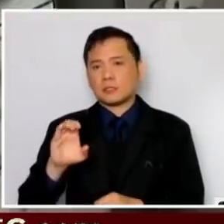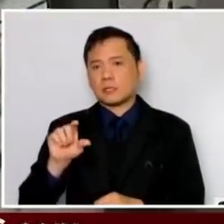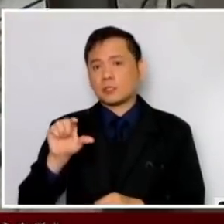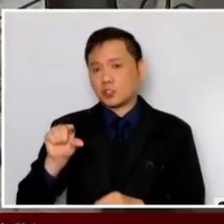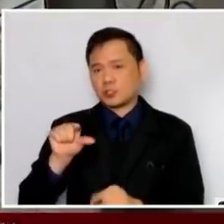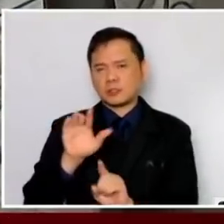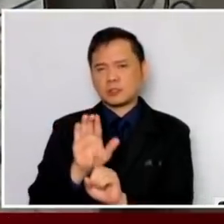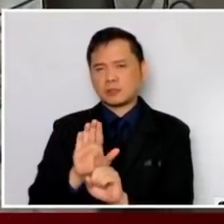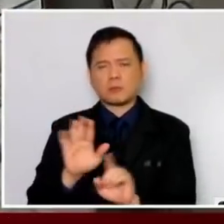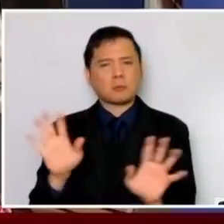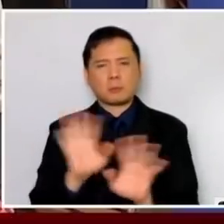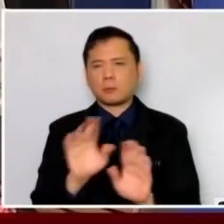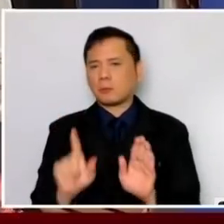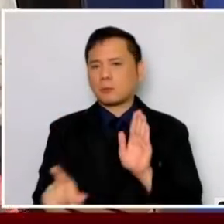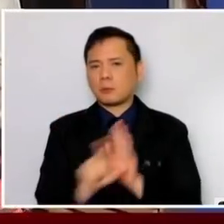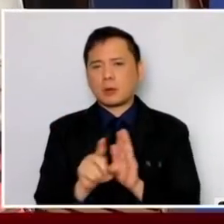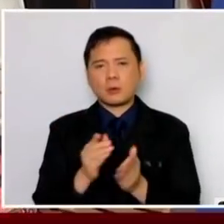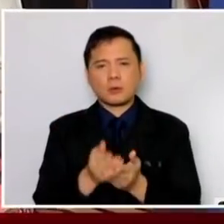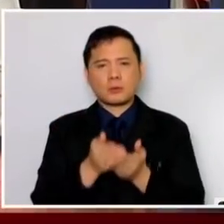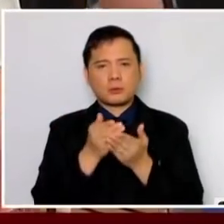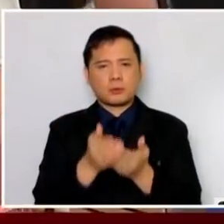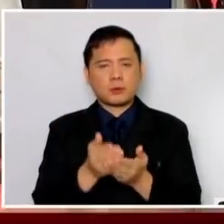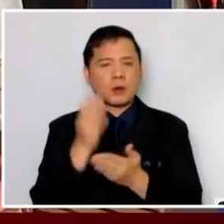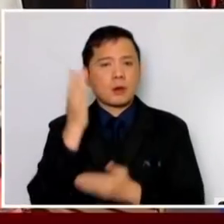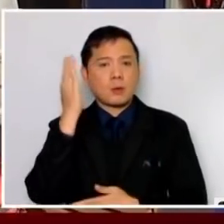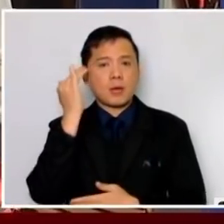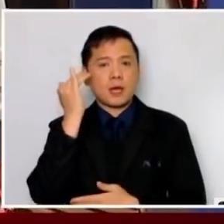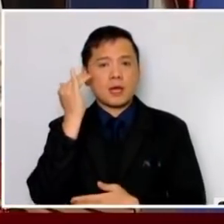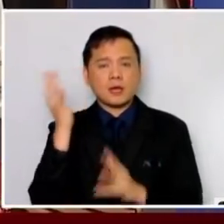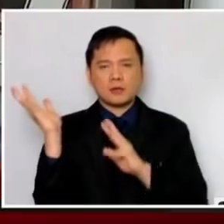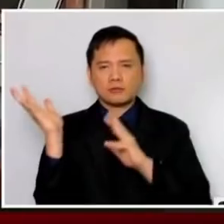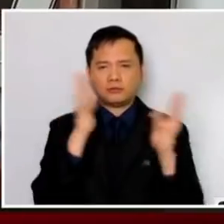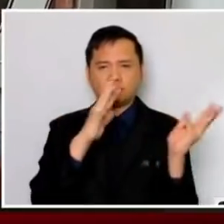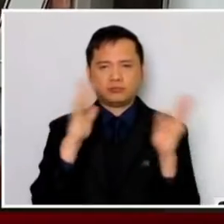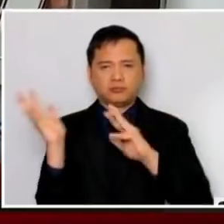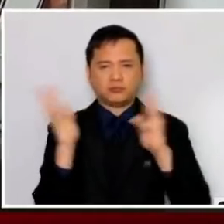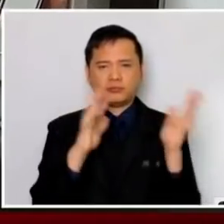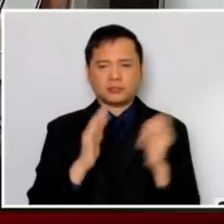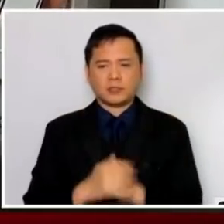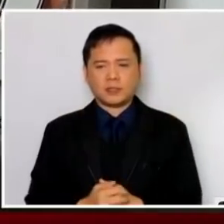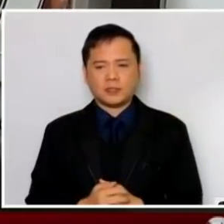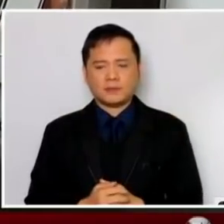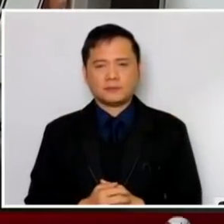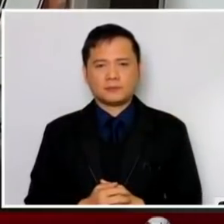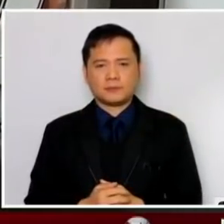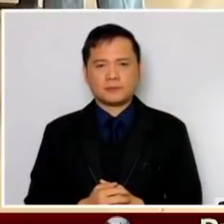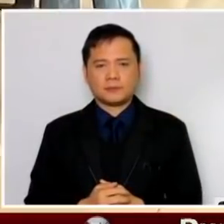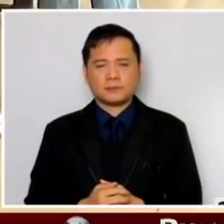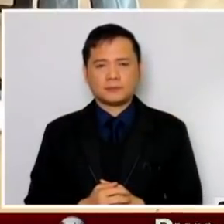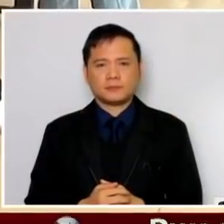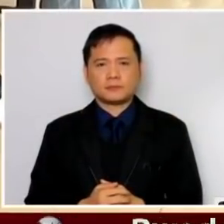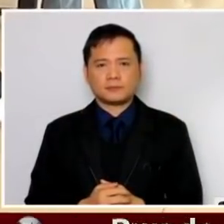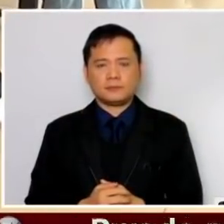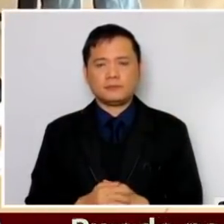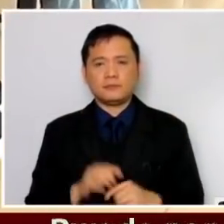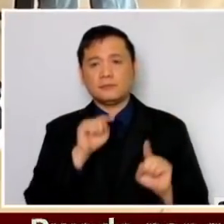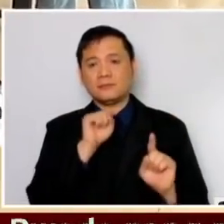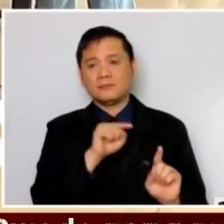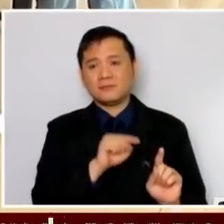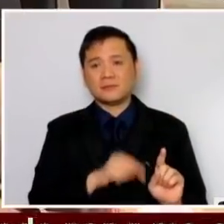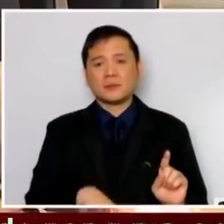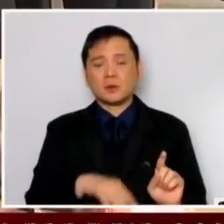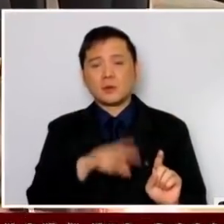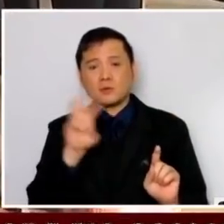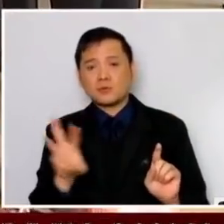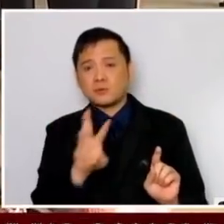bagyo. Pati yung office namin, hindi kami piniyaga na magbiyahe. Pero kahit Miyerkules pa ng hapon, kinansela ang biyahe ng